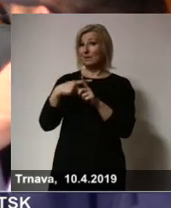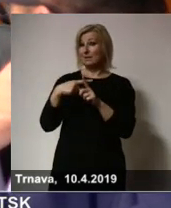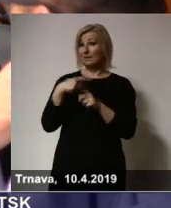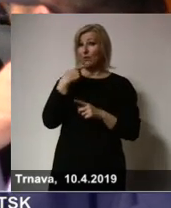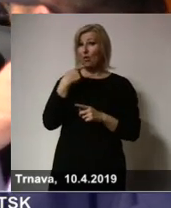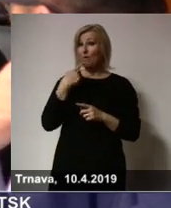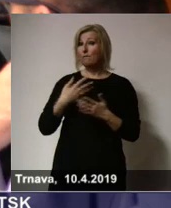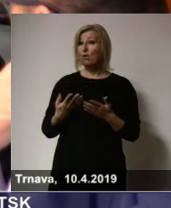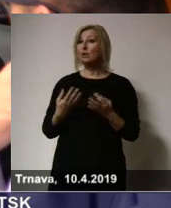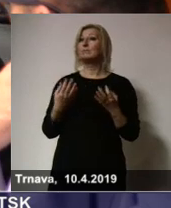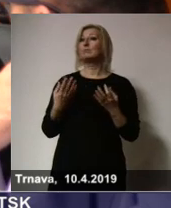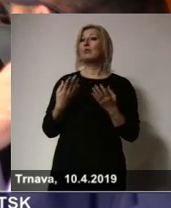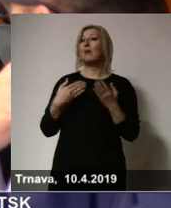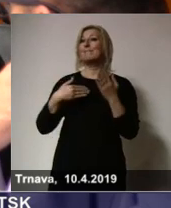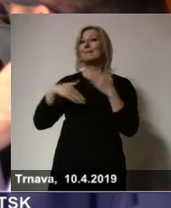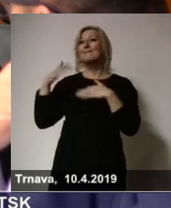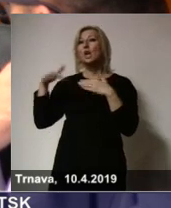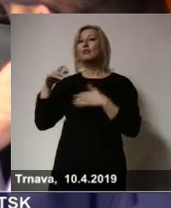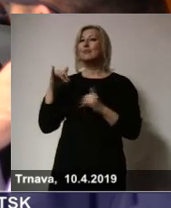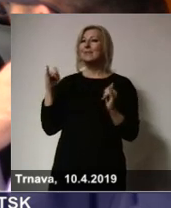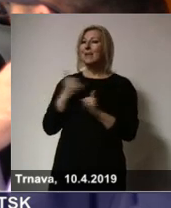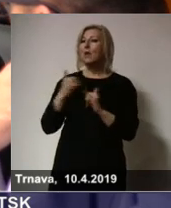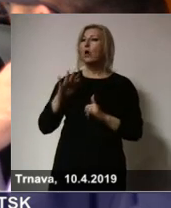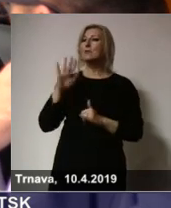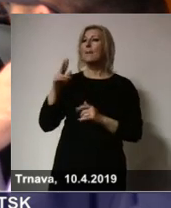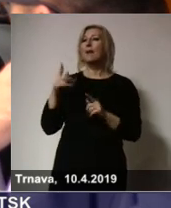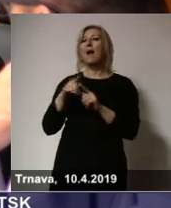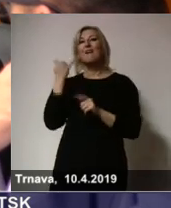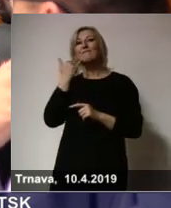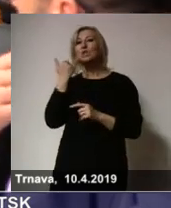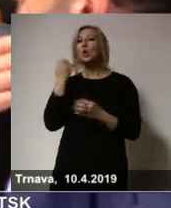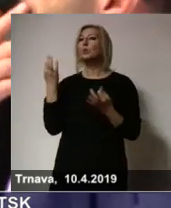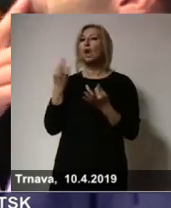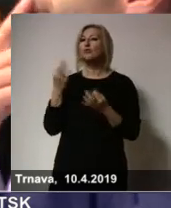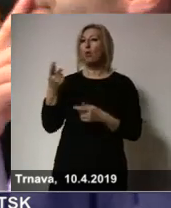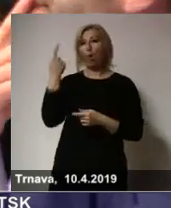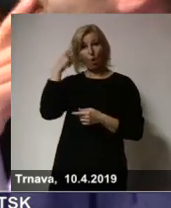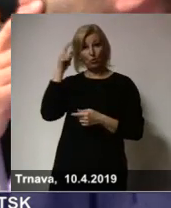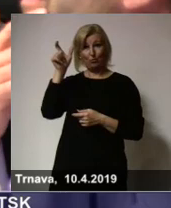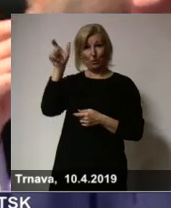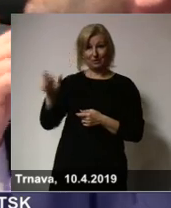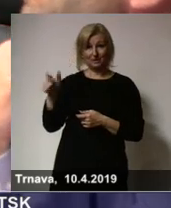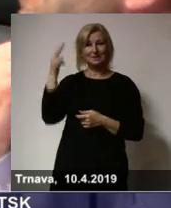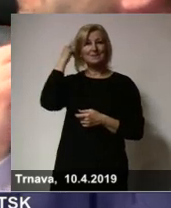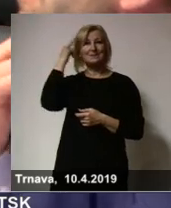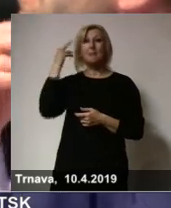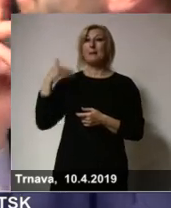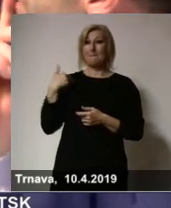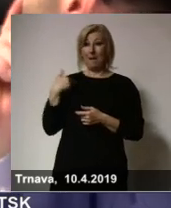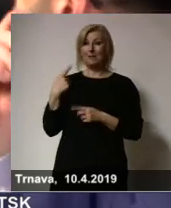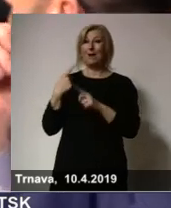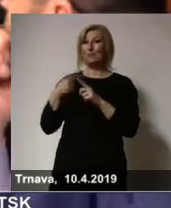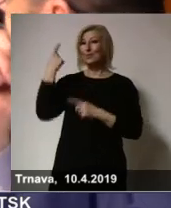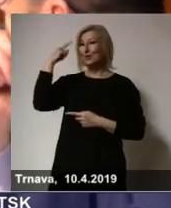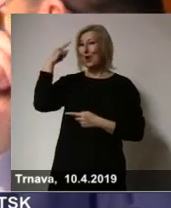de facto väčšinu tí, ktorí prichádzali z odbornej verejnosti, takže nikto nemôže spochybniť výsledky výberových konaní